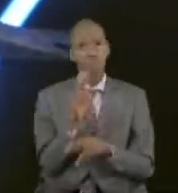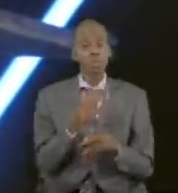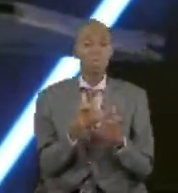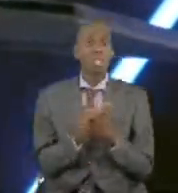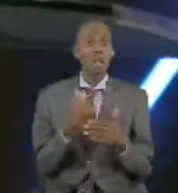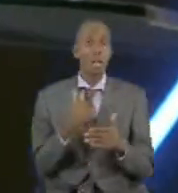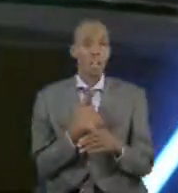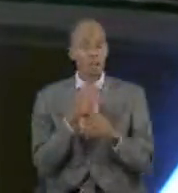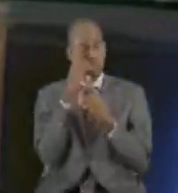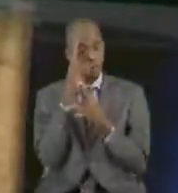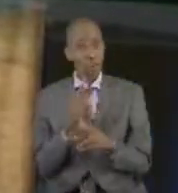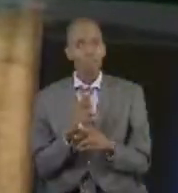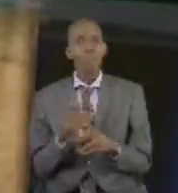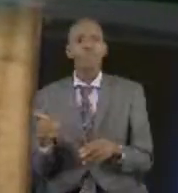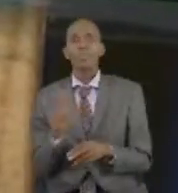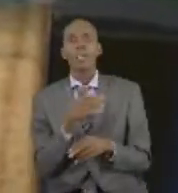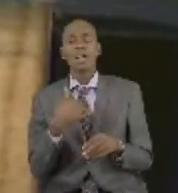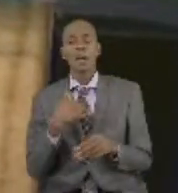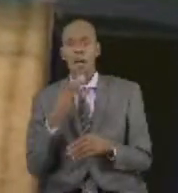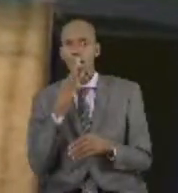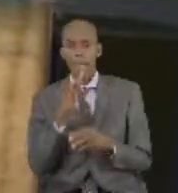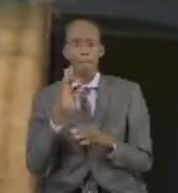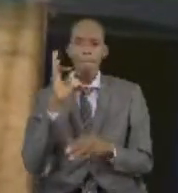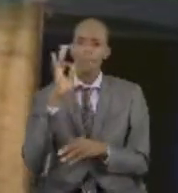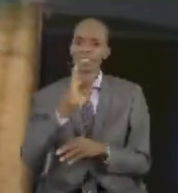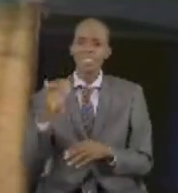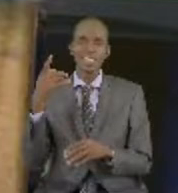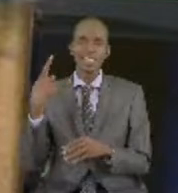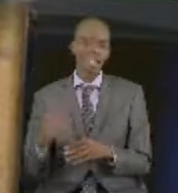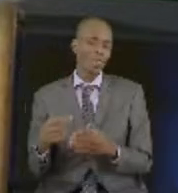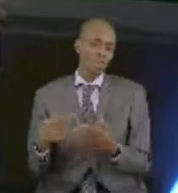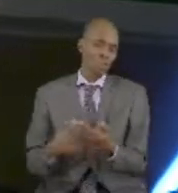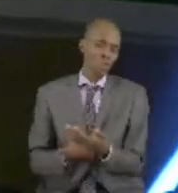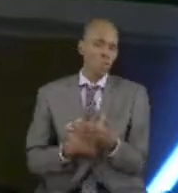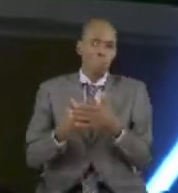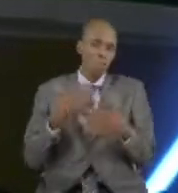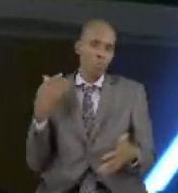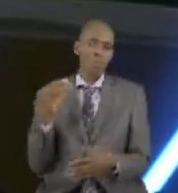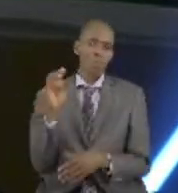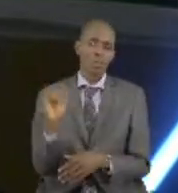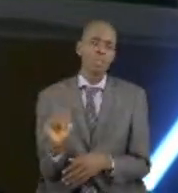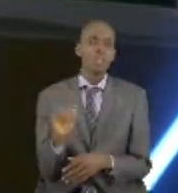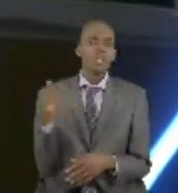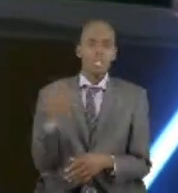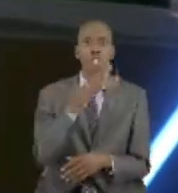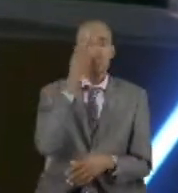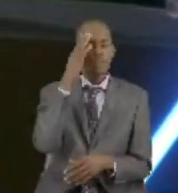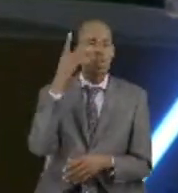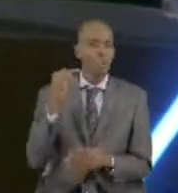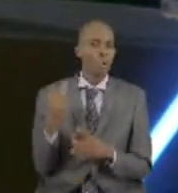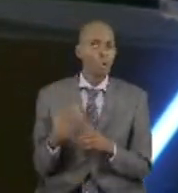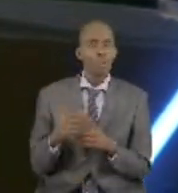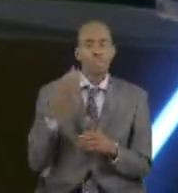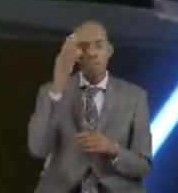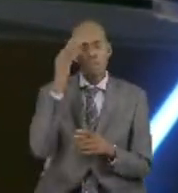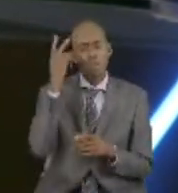avaient la réputation. Qui prêche l'évangile avant lui. Il connaissait la parole. Il connaissait l'objectif de Christ, de